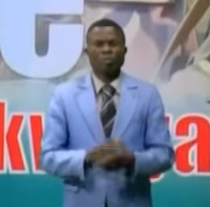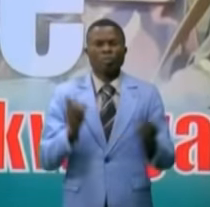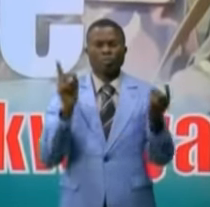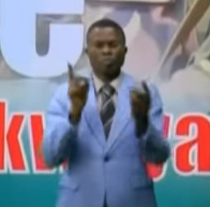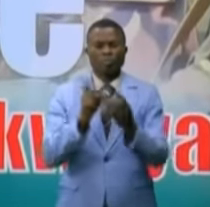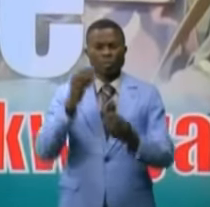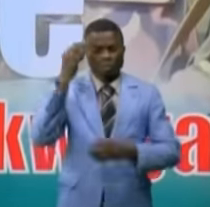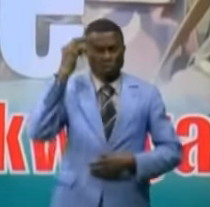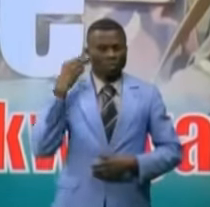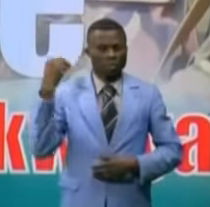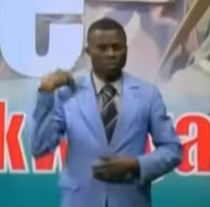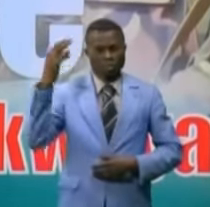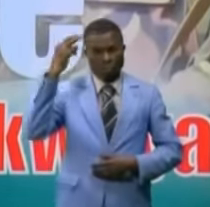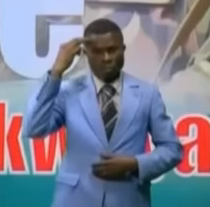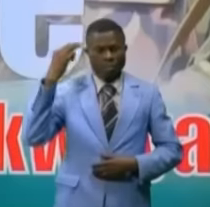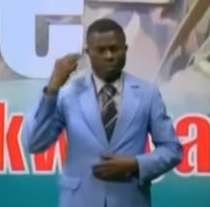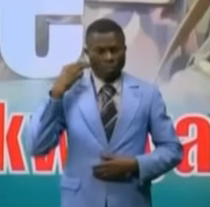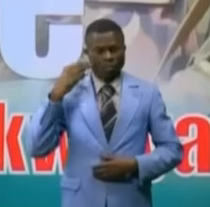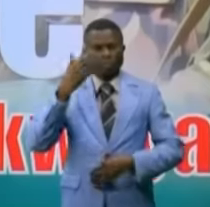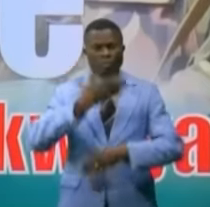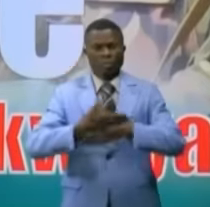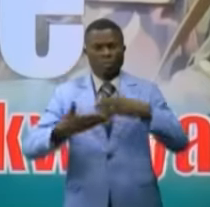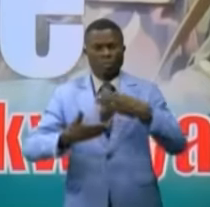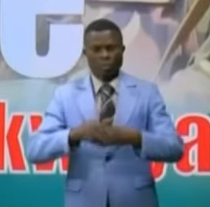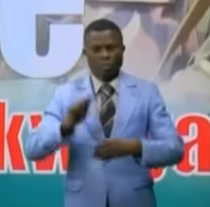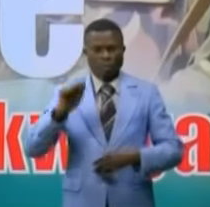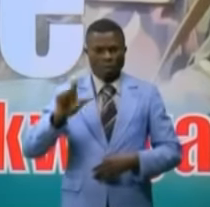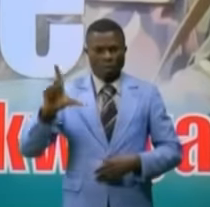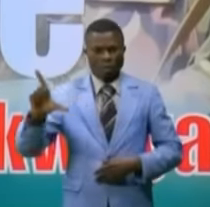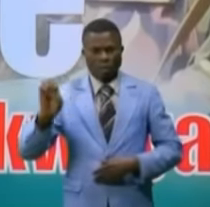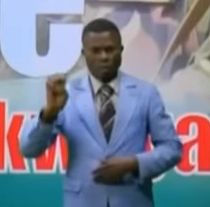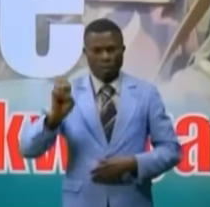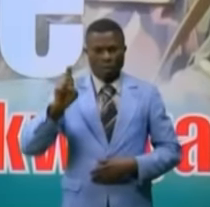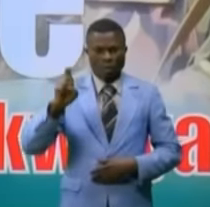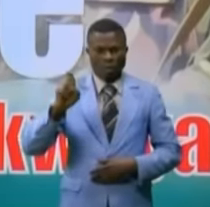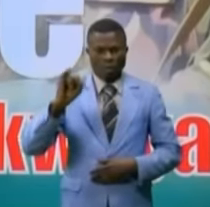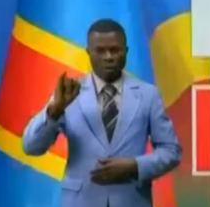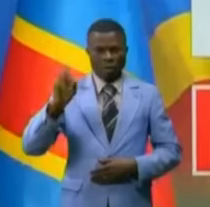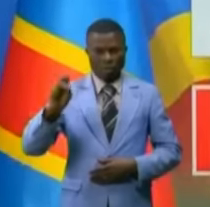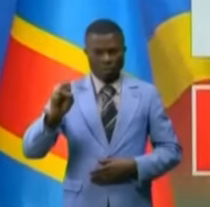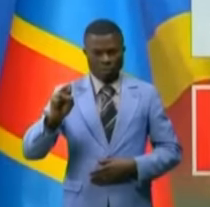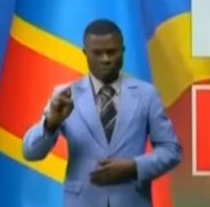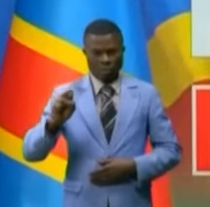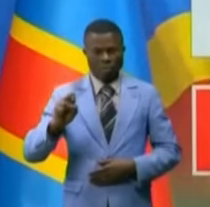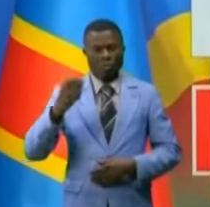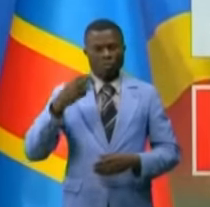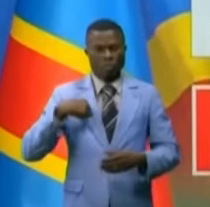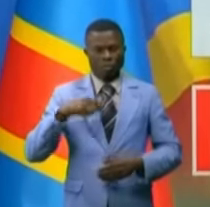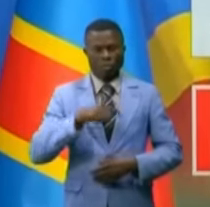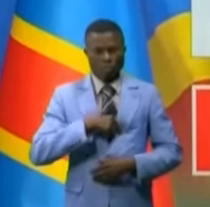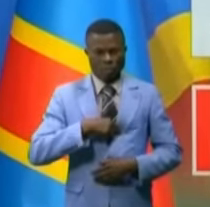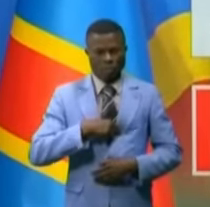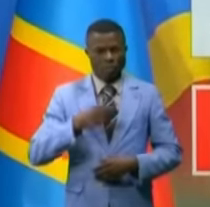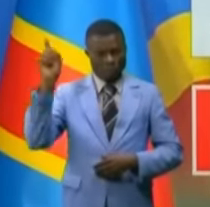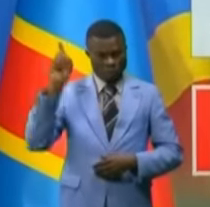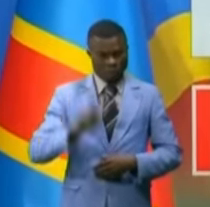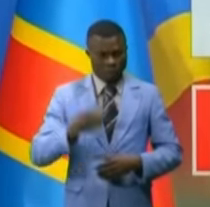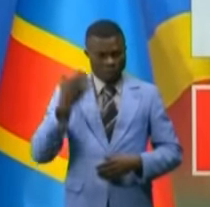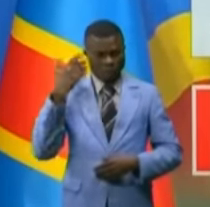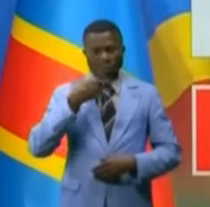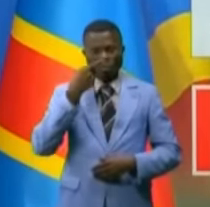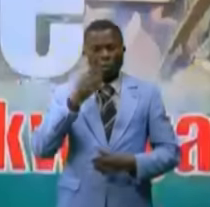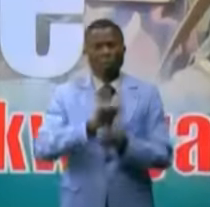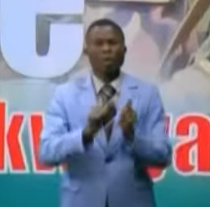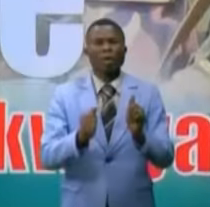d'État, ministre des Infrastructures, Alexis Guissaro Mouvouni. Vous vous souvenez qu'il a été des nôtres il y a quelques semaines où il avait parlé